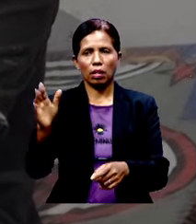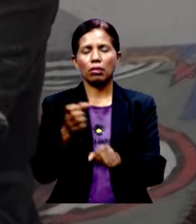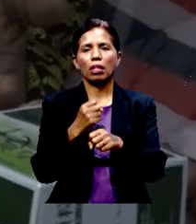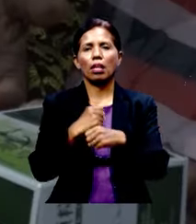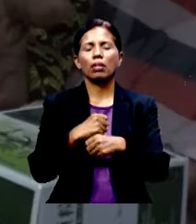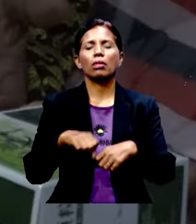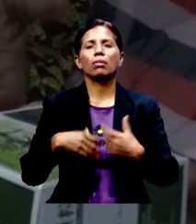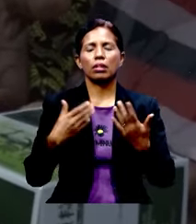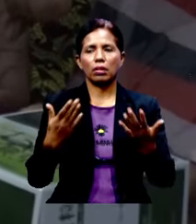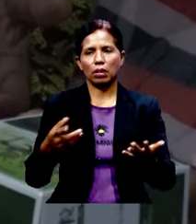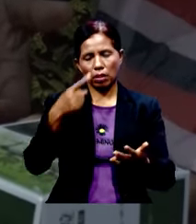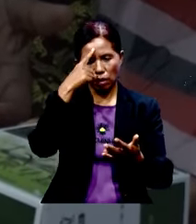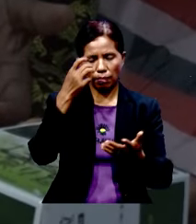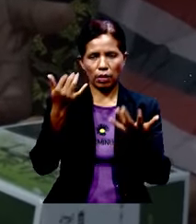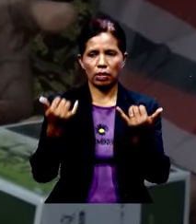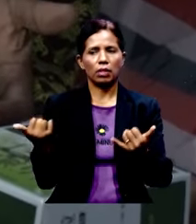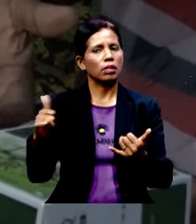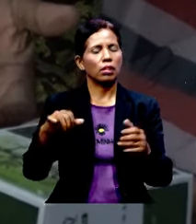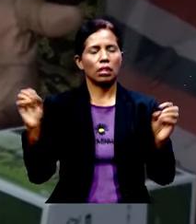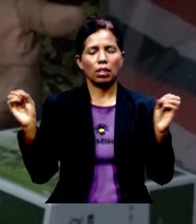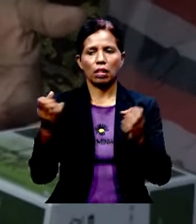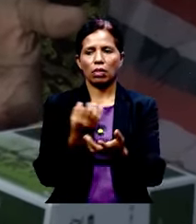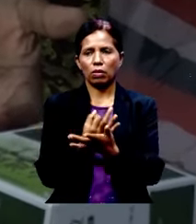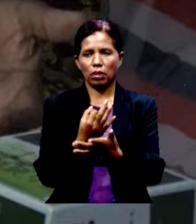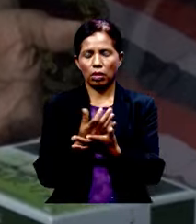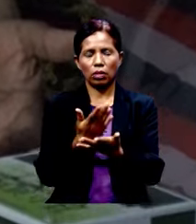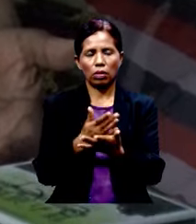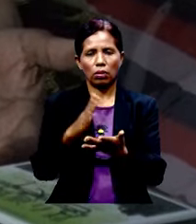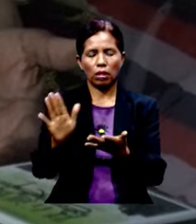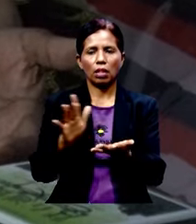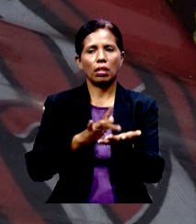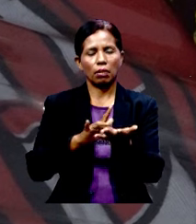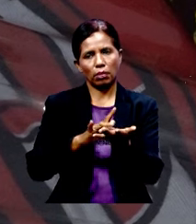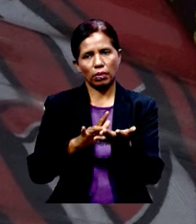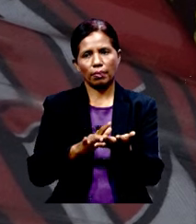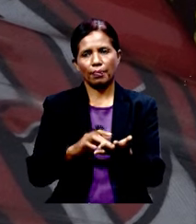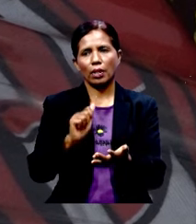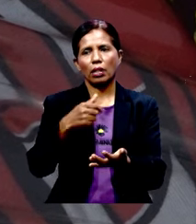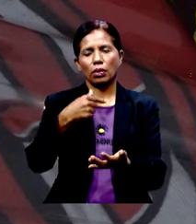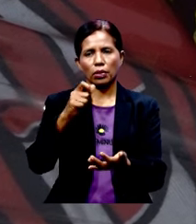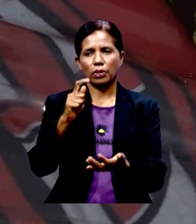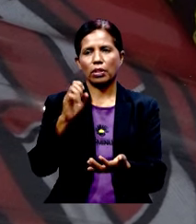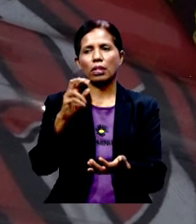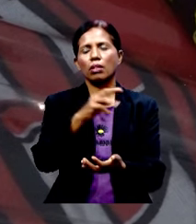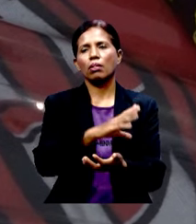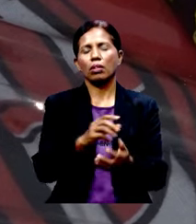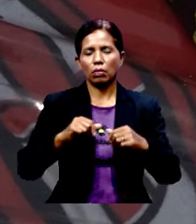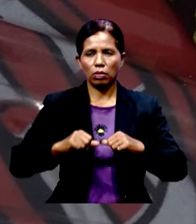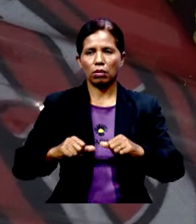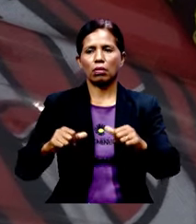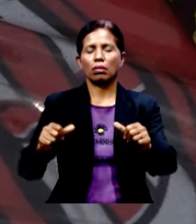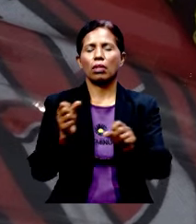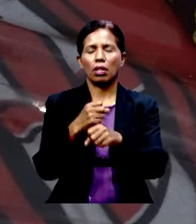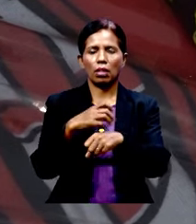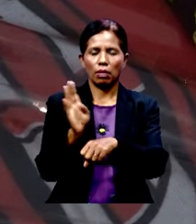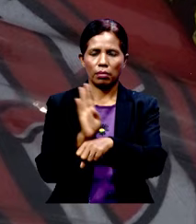insa tamba dadaune sira lai ona osan atu sosa tanai moruk. Agustinho Mendonça hakara katu kontinua halau negosiu